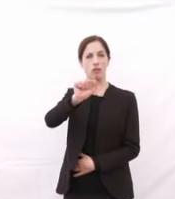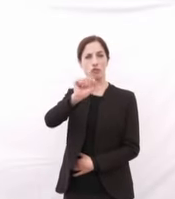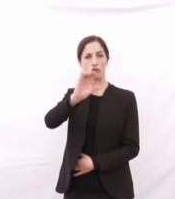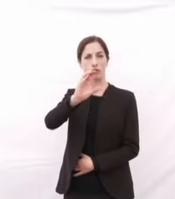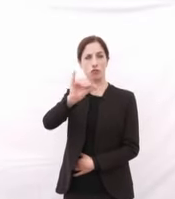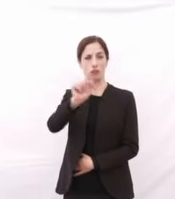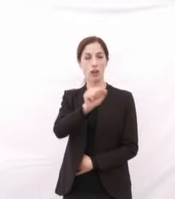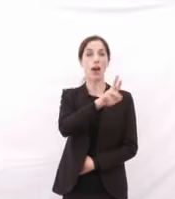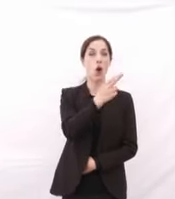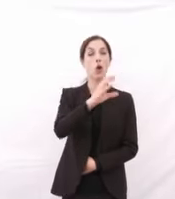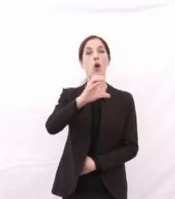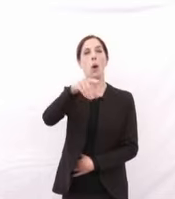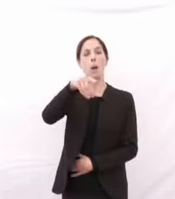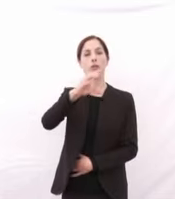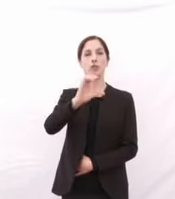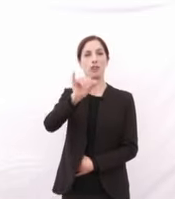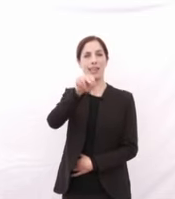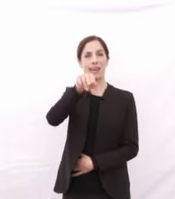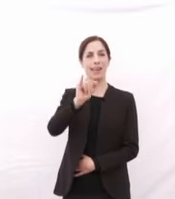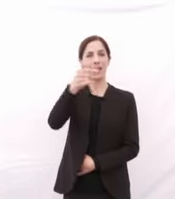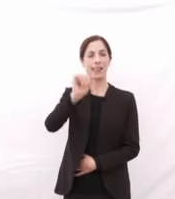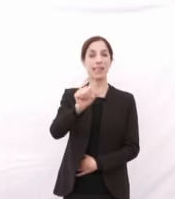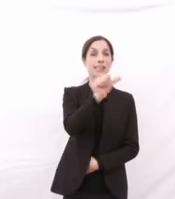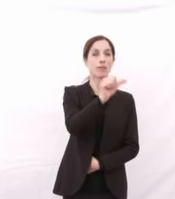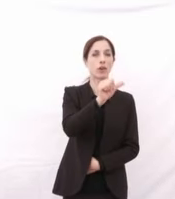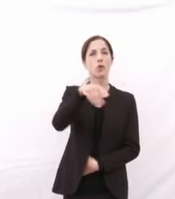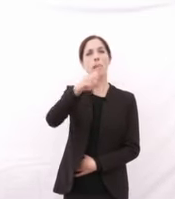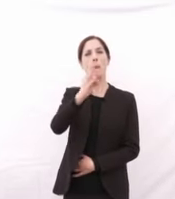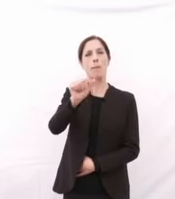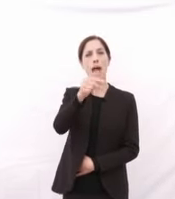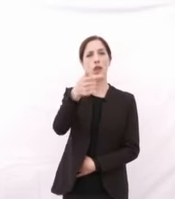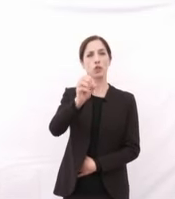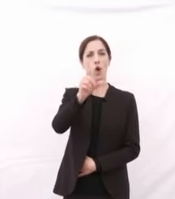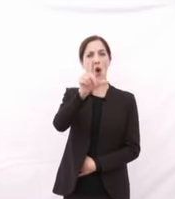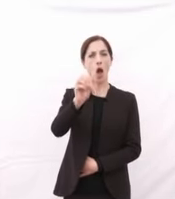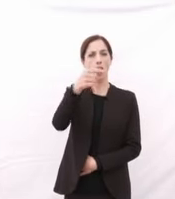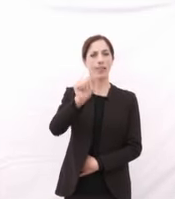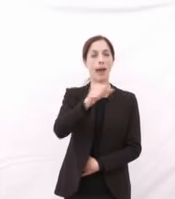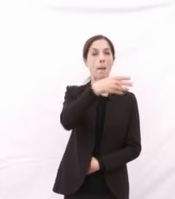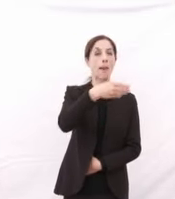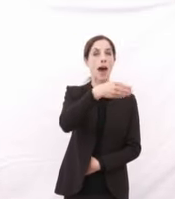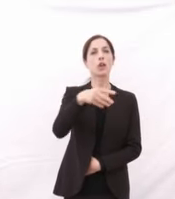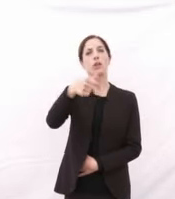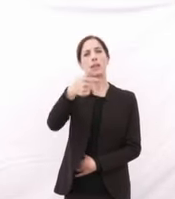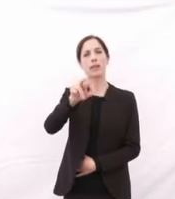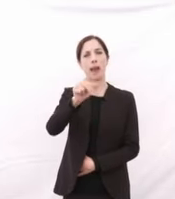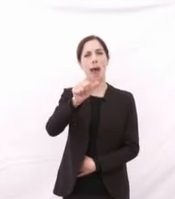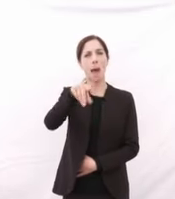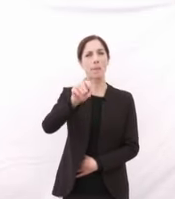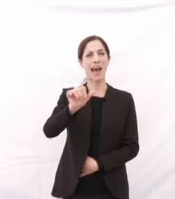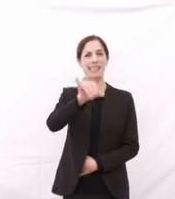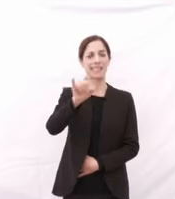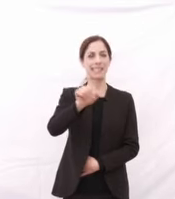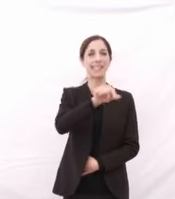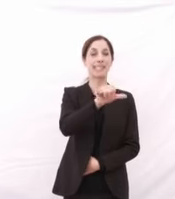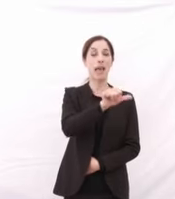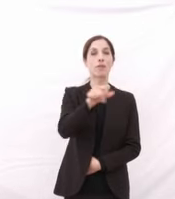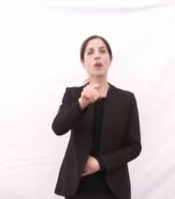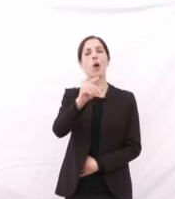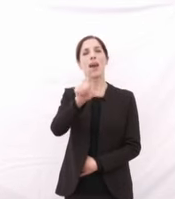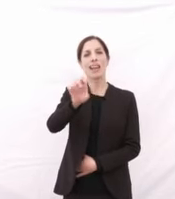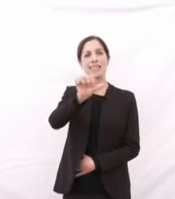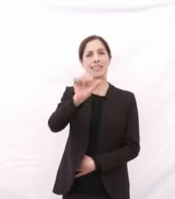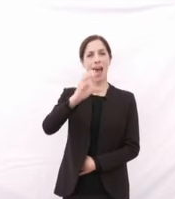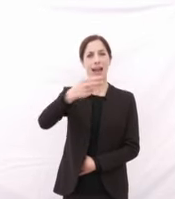Chinnici, Salvatore Bartolotta, Mario Trapassi, Stefano Lisacchi, Sebastiano